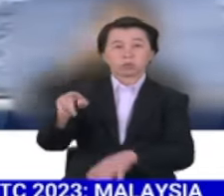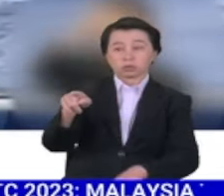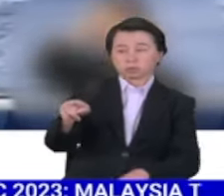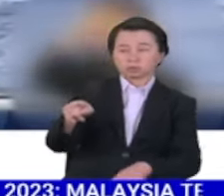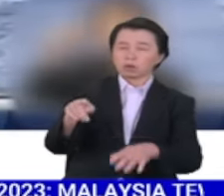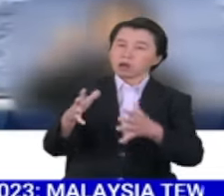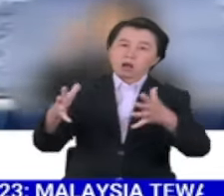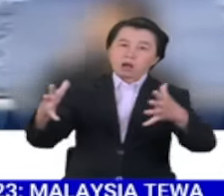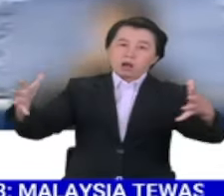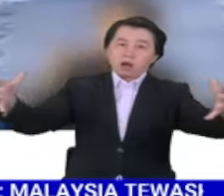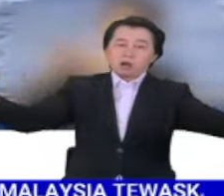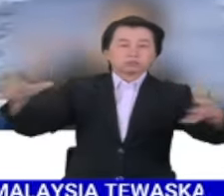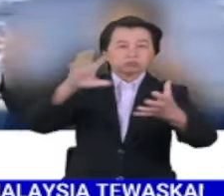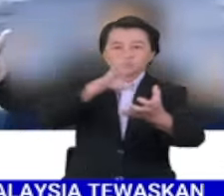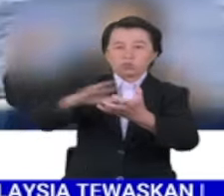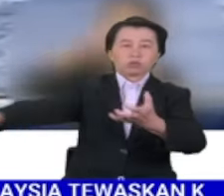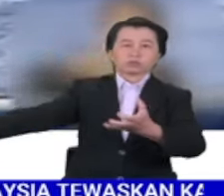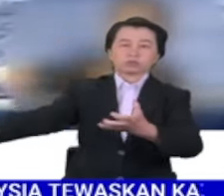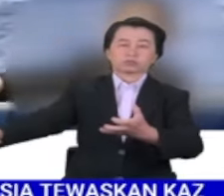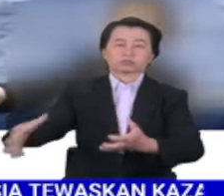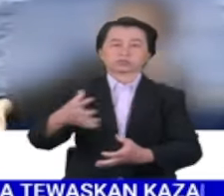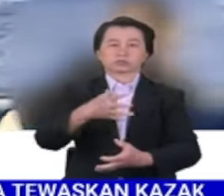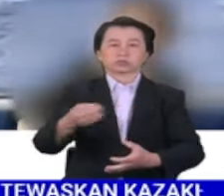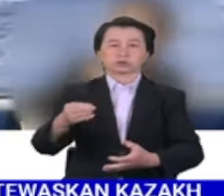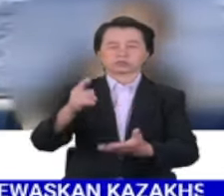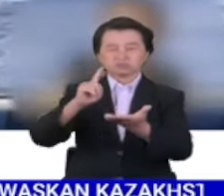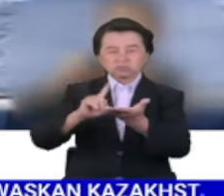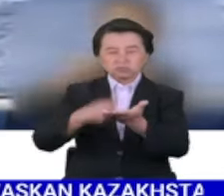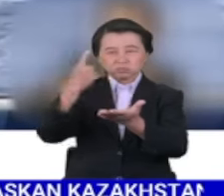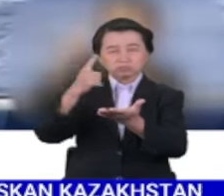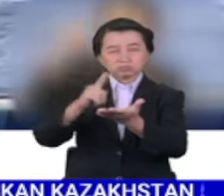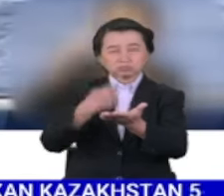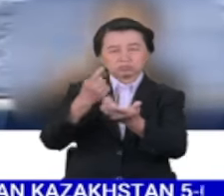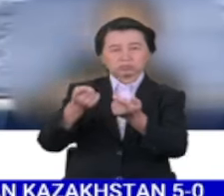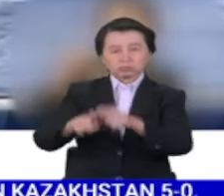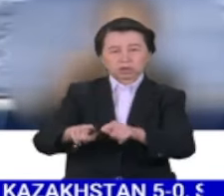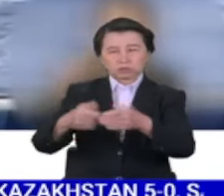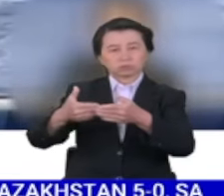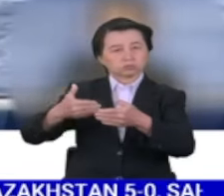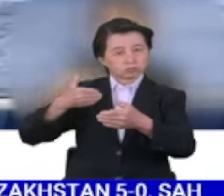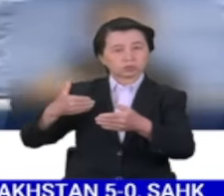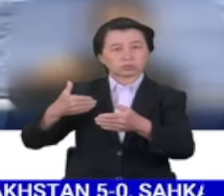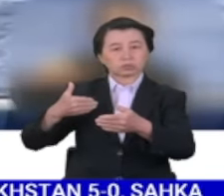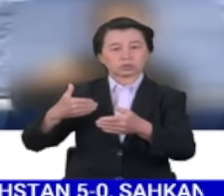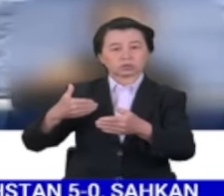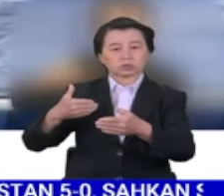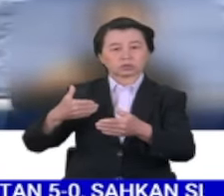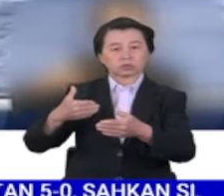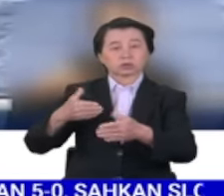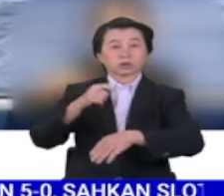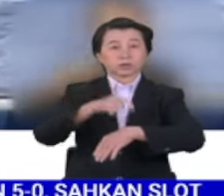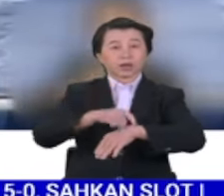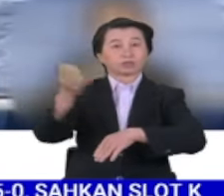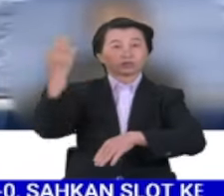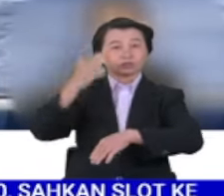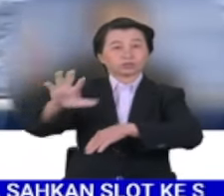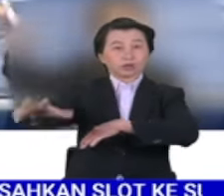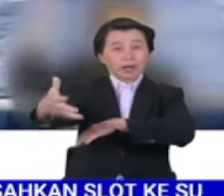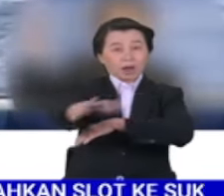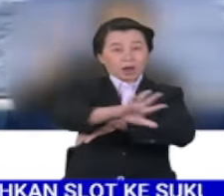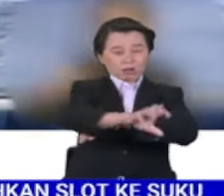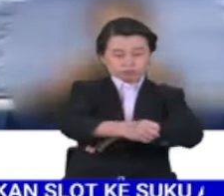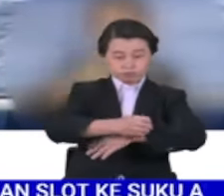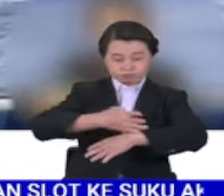skala besar yang jarang berlaku sebelum ini melainkan masa tsunami yang